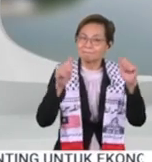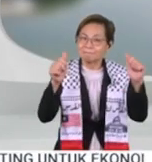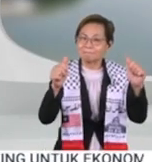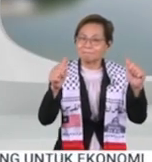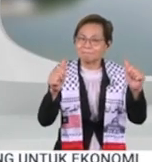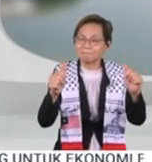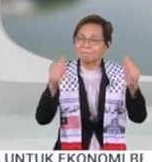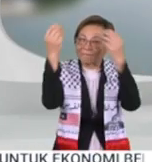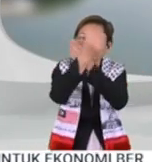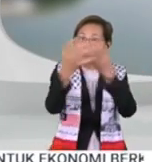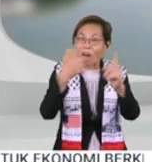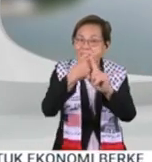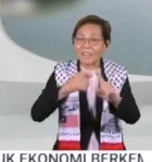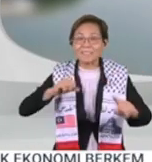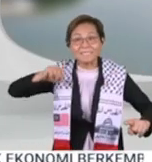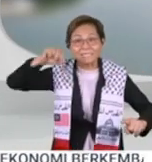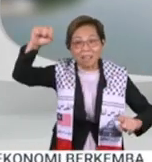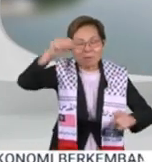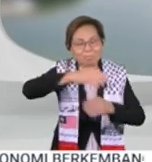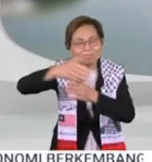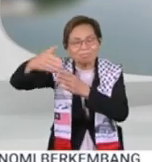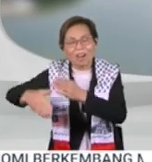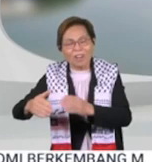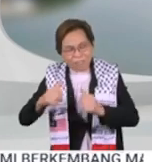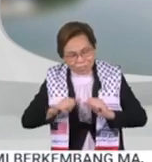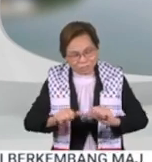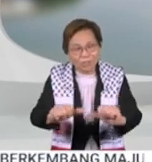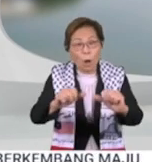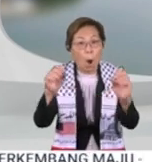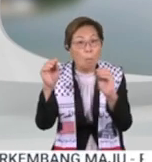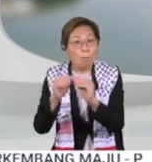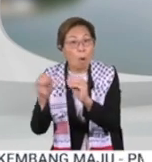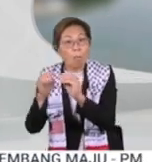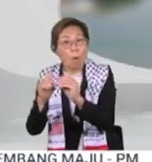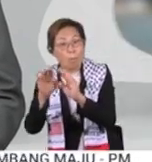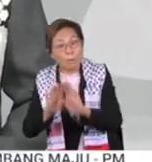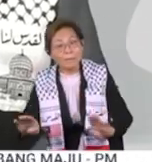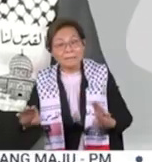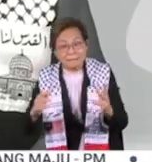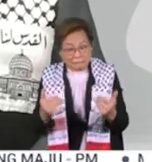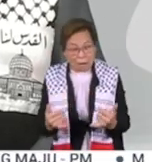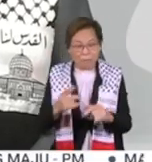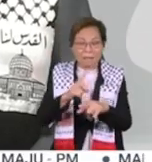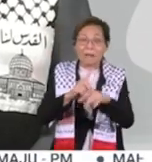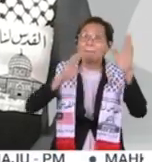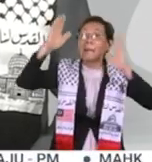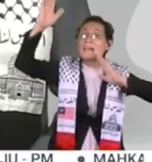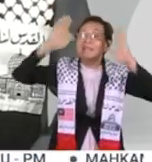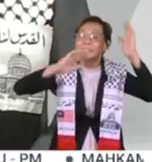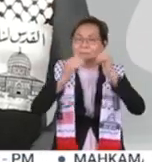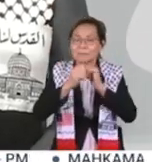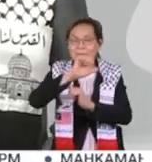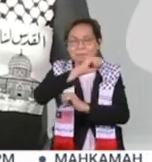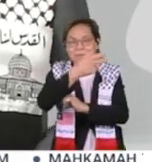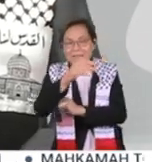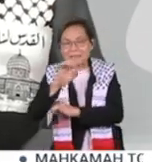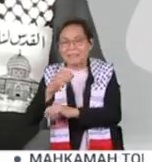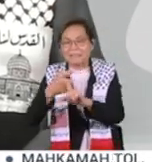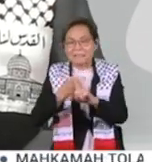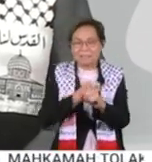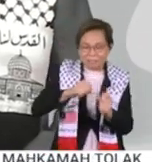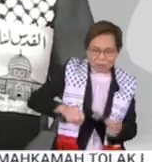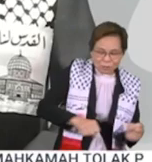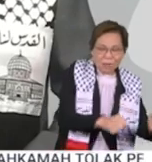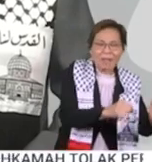Baik, setakat ini perkongsian dari negeri di bawah bayu. Terus ikuti lebih banyak perkembangan semasa dalam negara bersama Sahi. Dari